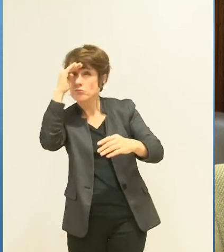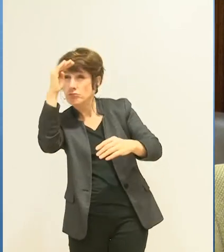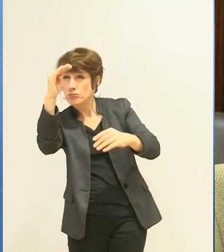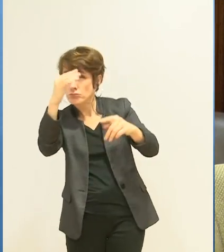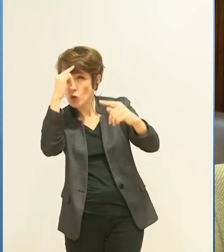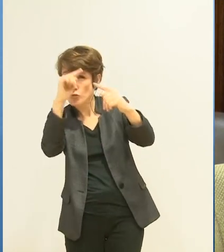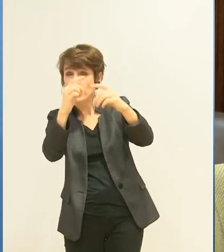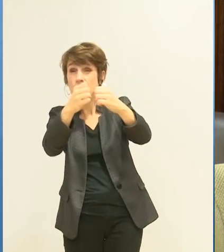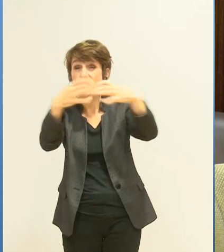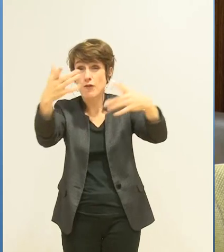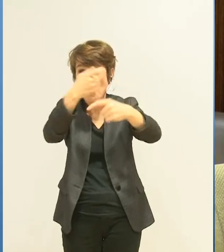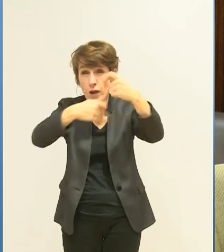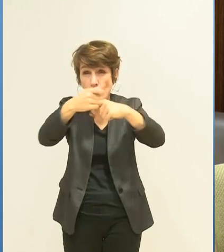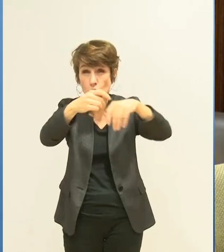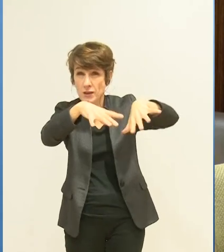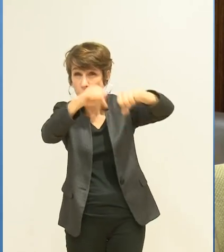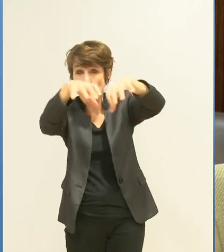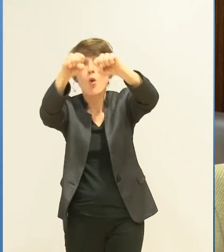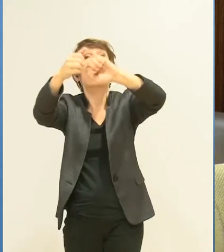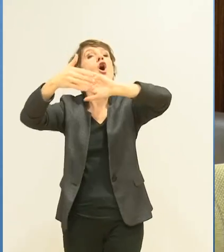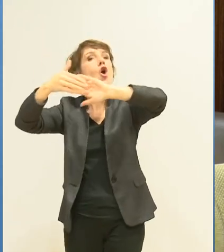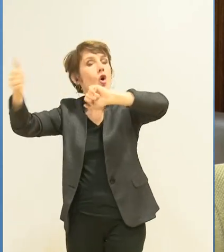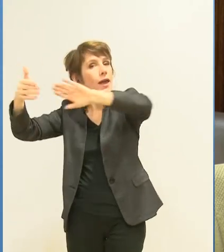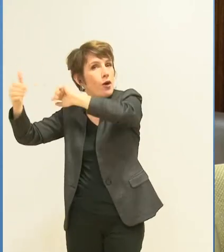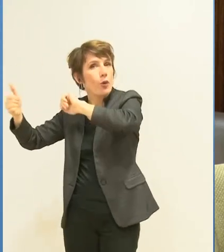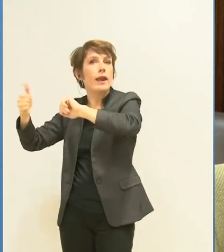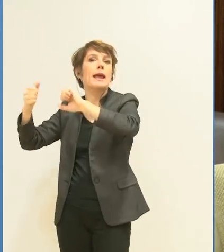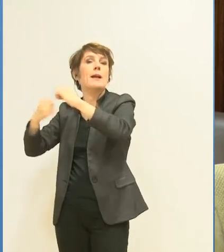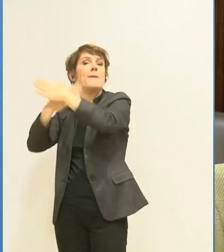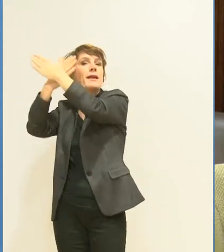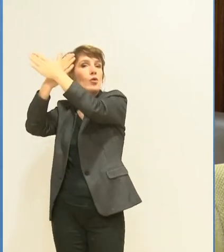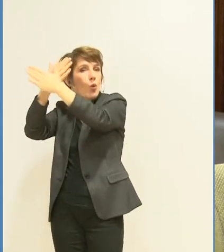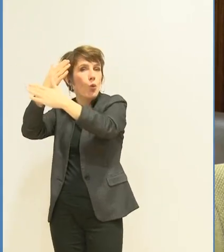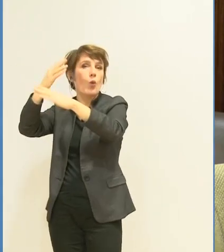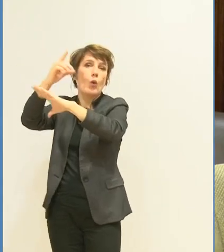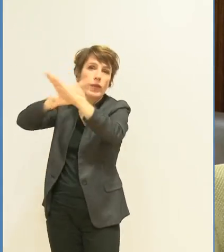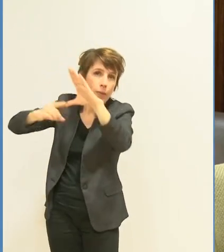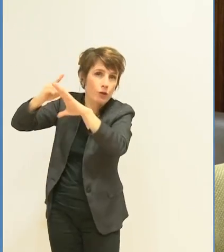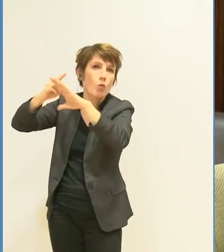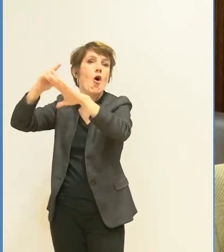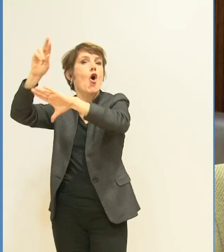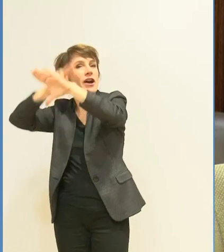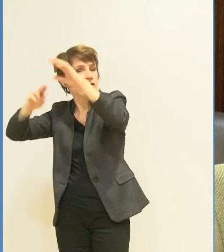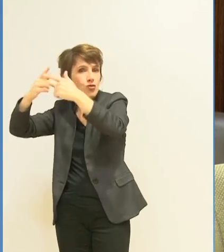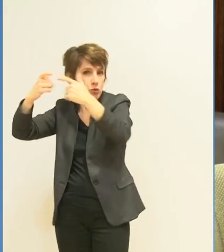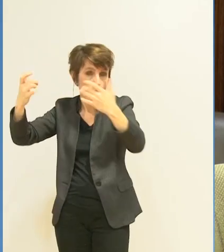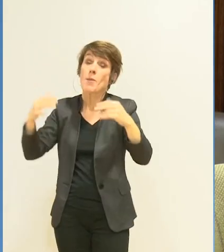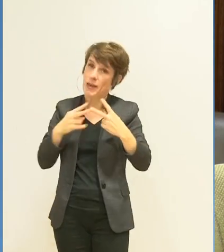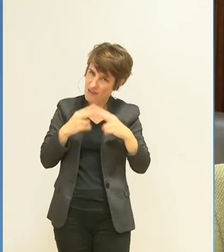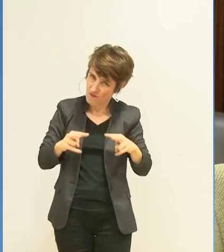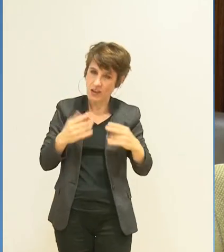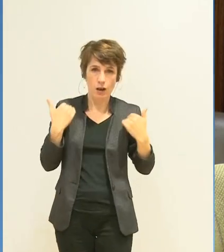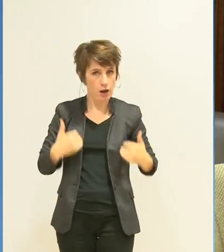l'emploi portés par d'autres collectivités territoriales bien sûr mais la ville centre a un rôle majeur à supporter aussi